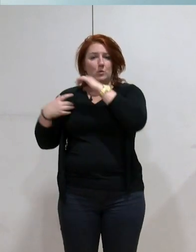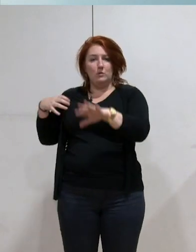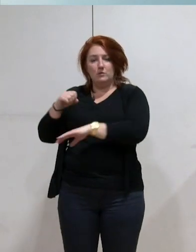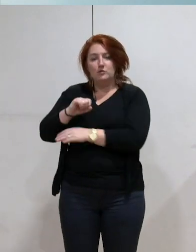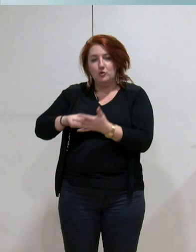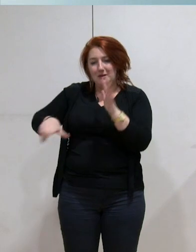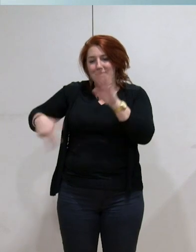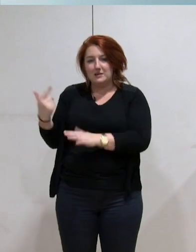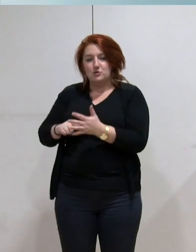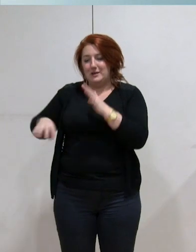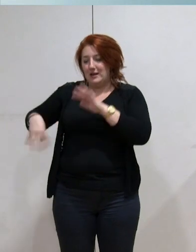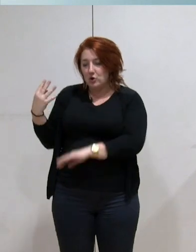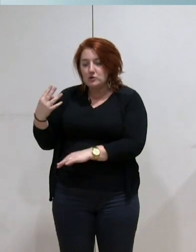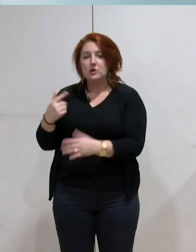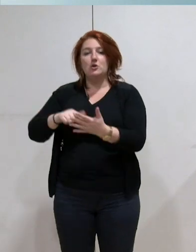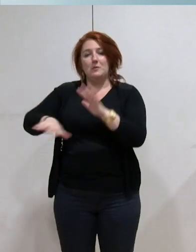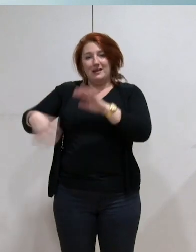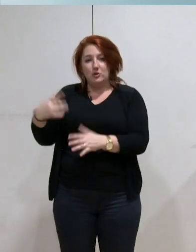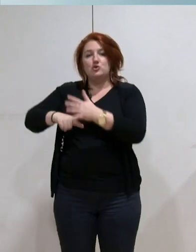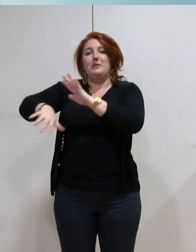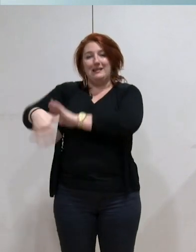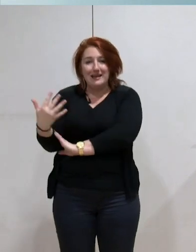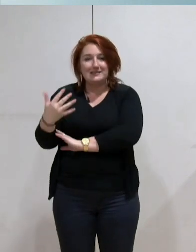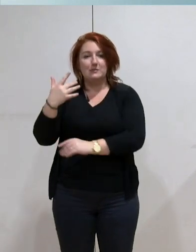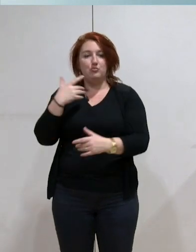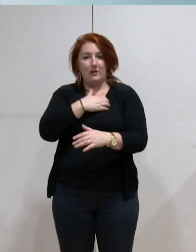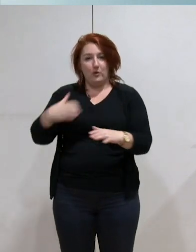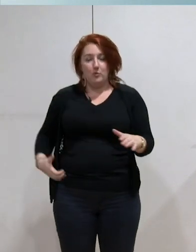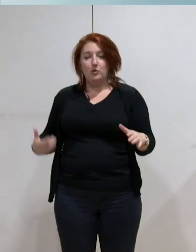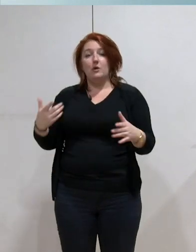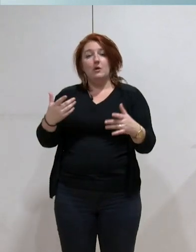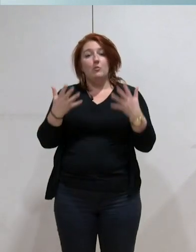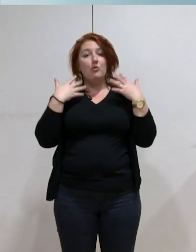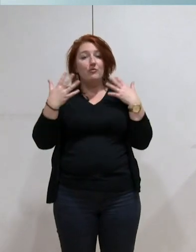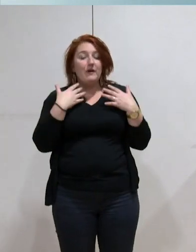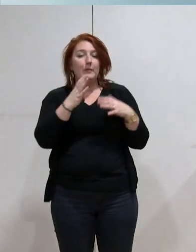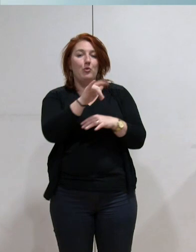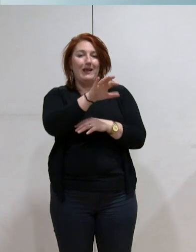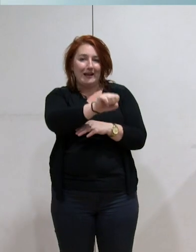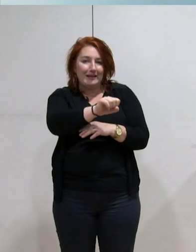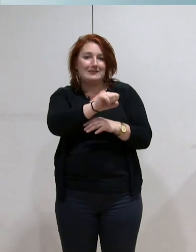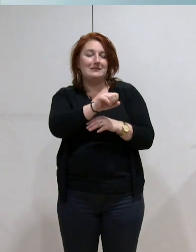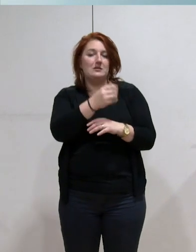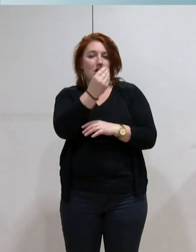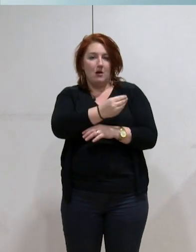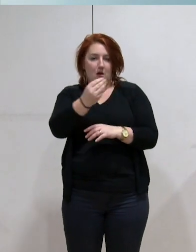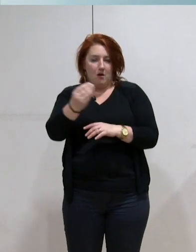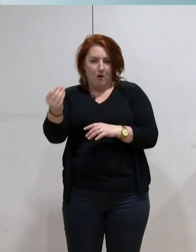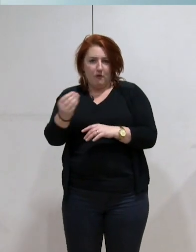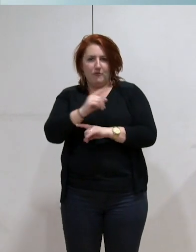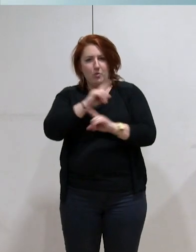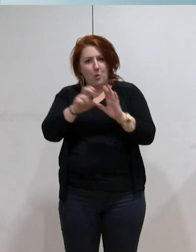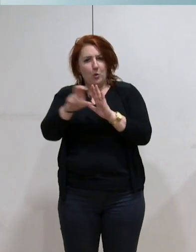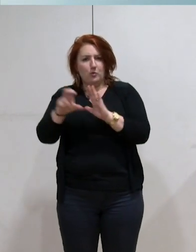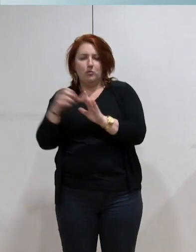et 201425 des communes au frais de fonctionnement des écoles grenobloises pour les donc les enfants cette fois-ci non